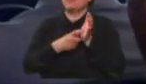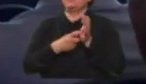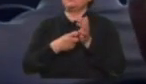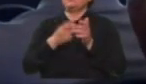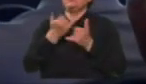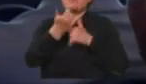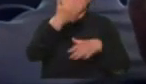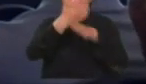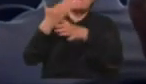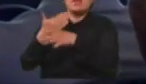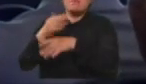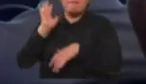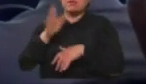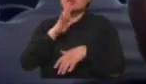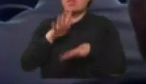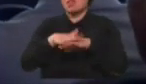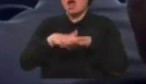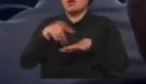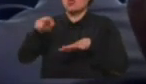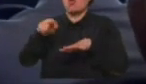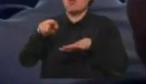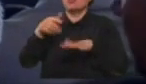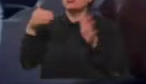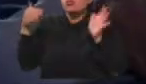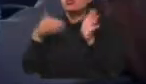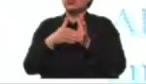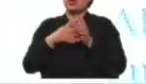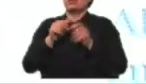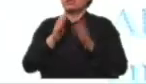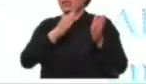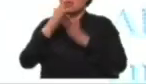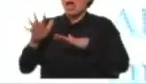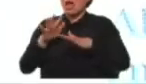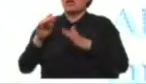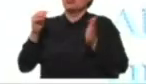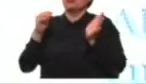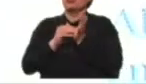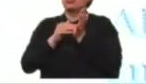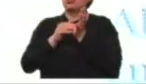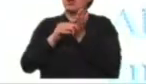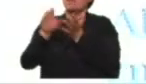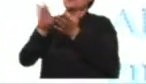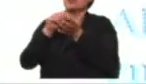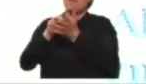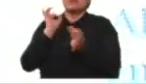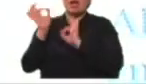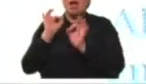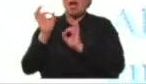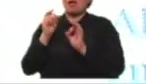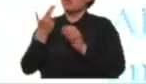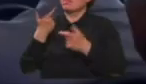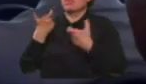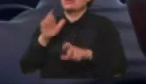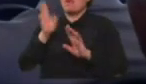że podmioty będą to traktować tak, że trzeba, jest kolejne miejsce, gdzie trzeba przepisać te dane, no to w zasadzie nic się nie